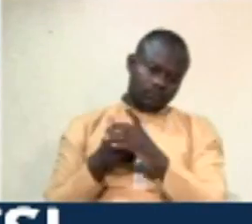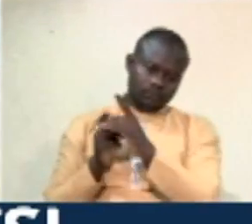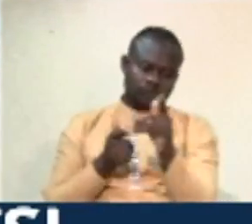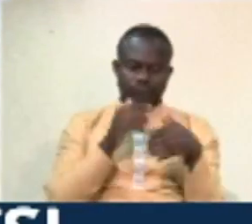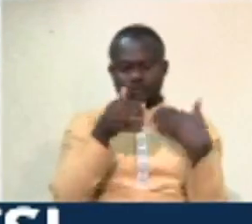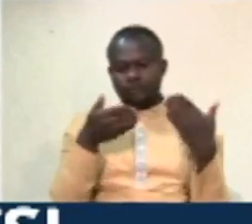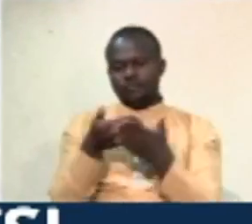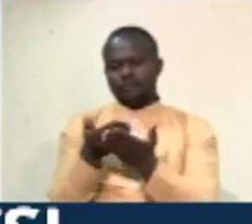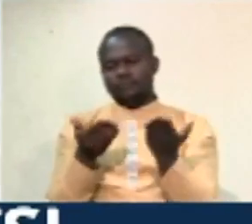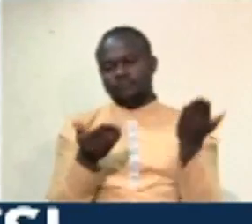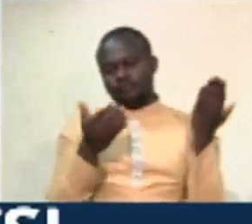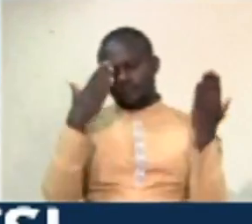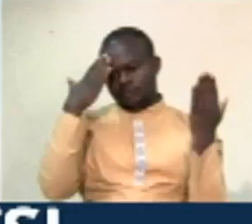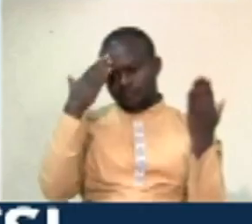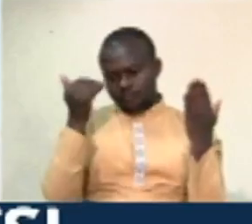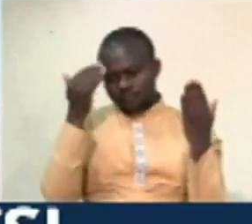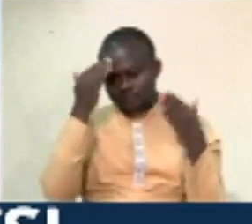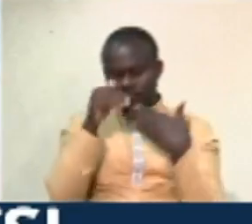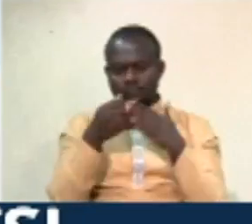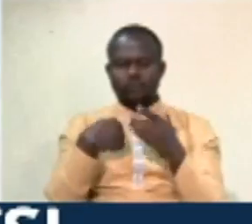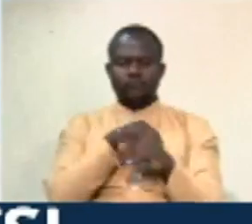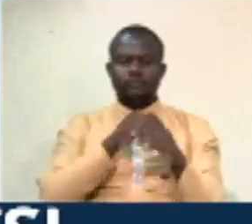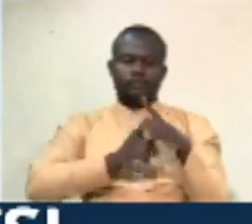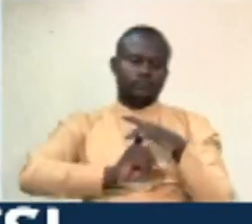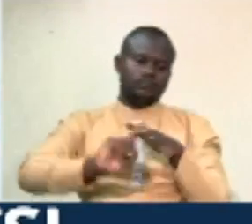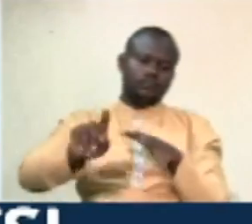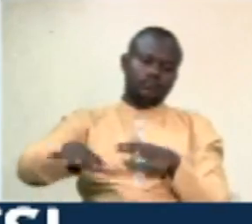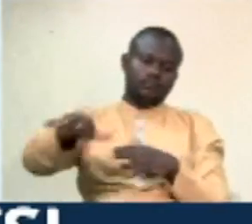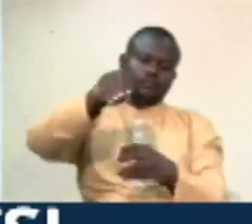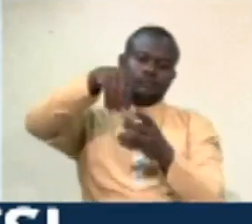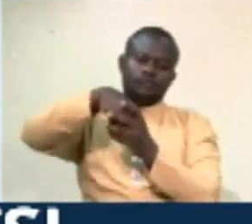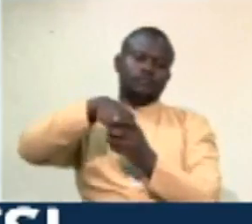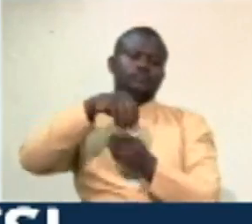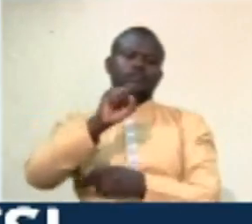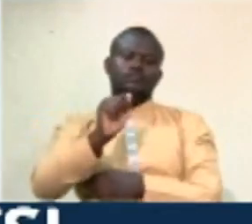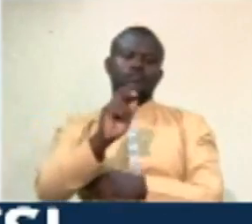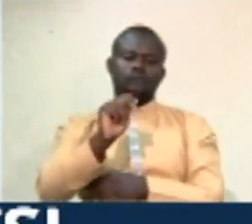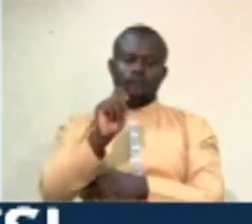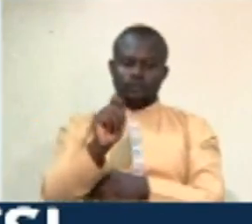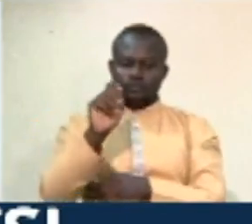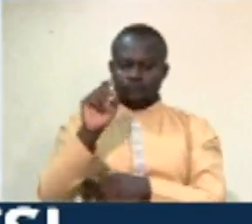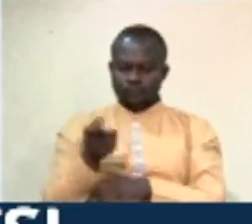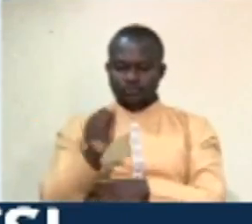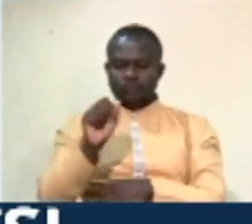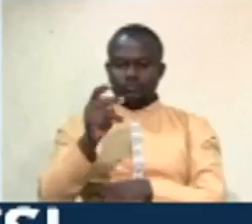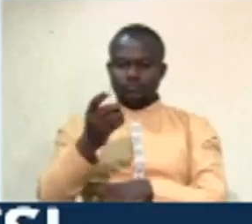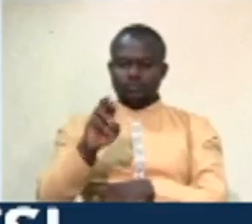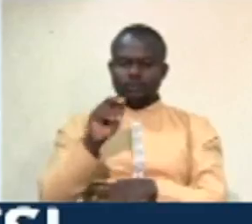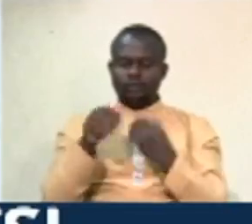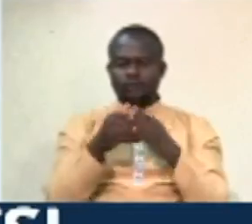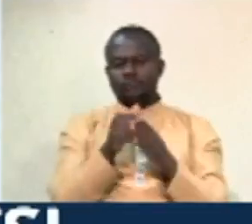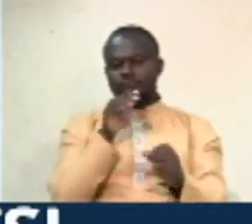kuri iri shuri, bagira ngo abantu bari bahungiye ahangaha kuri Saint Andre bicwe. Bari abantu benshi cyane cyane